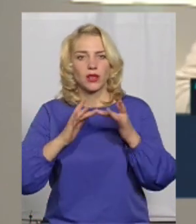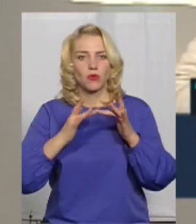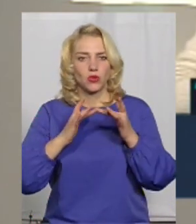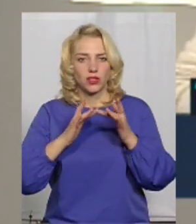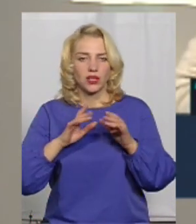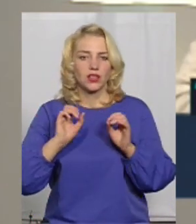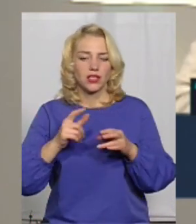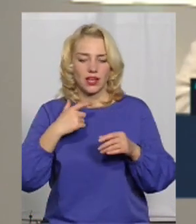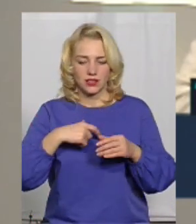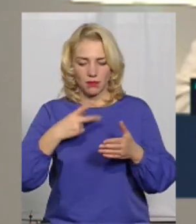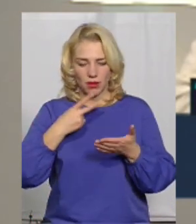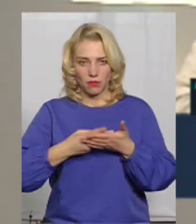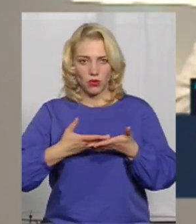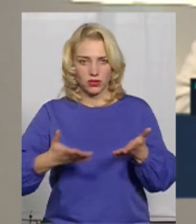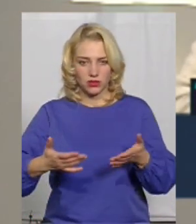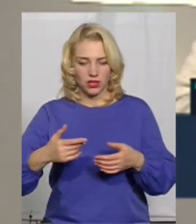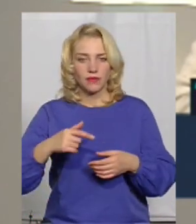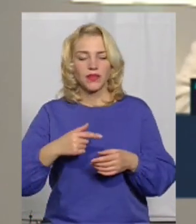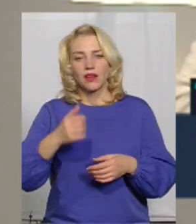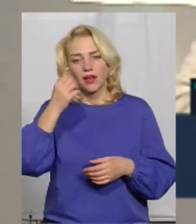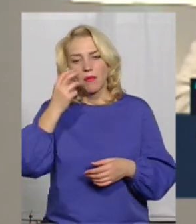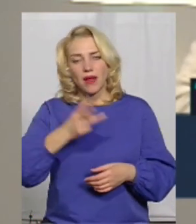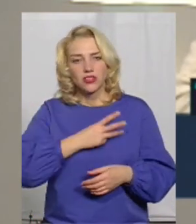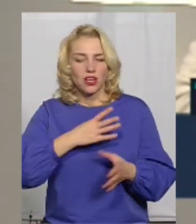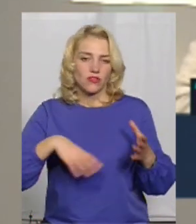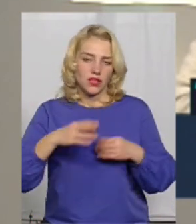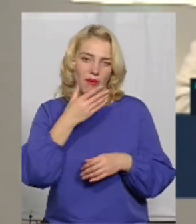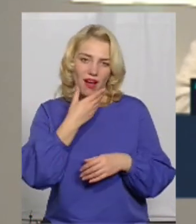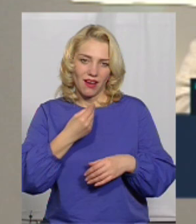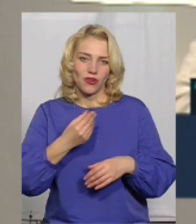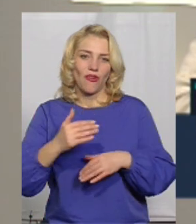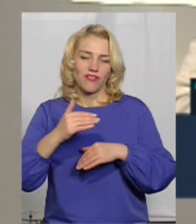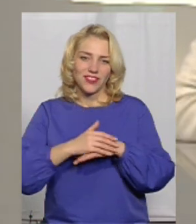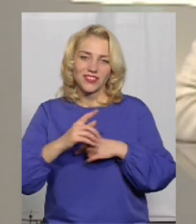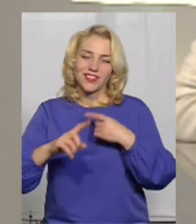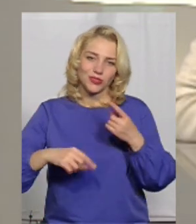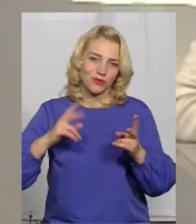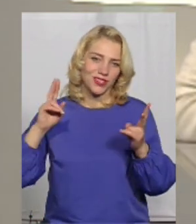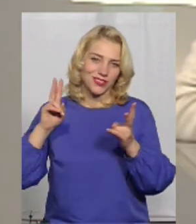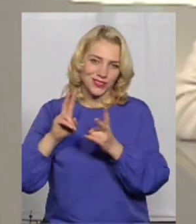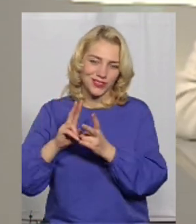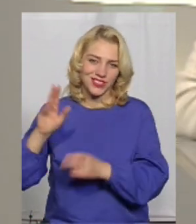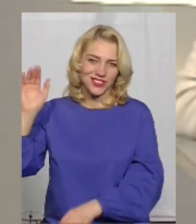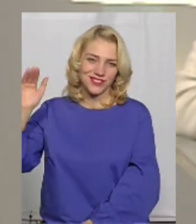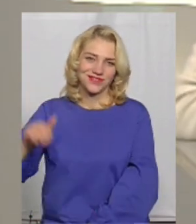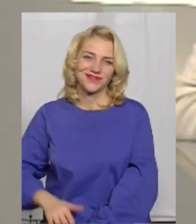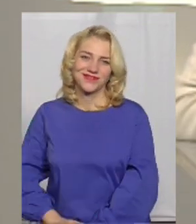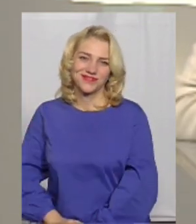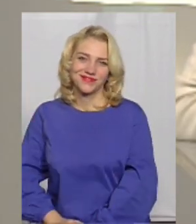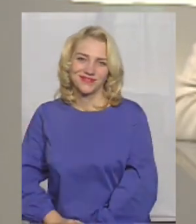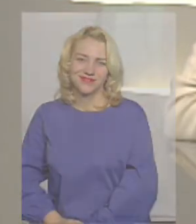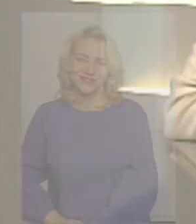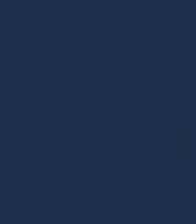і як себе там правильно вести. Бажаю всім гарного вечора та до зустрічі у наступній темі дня.